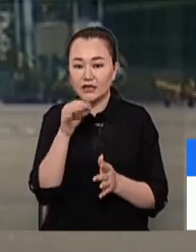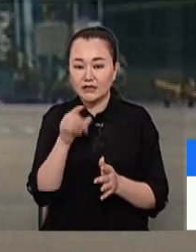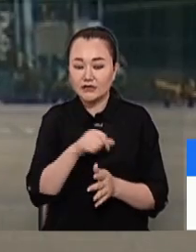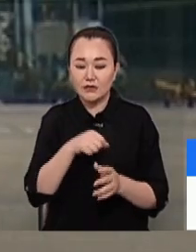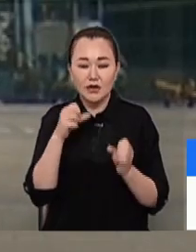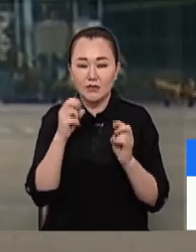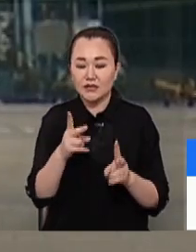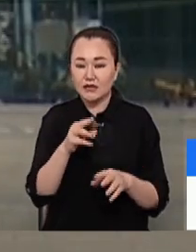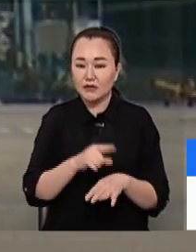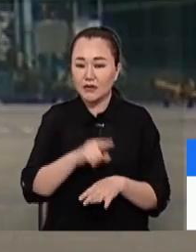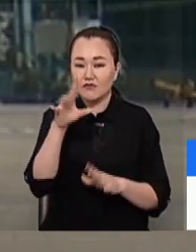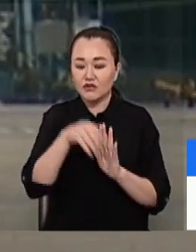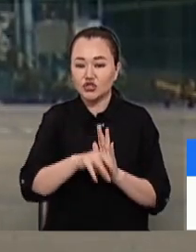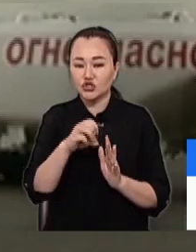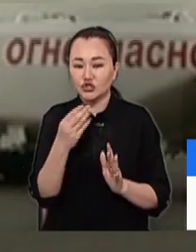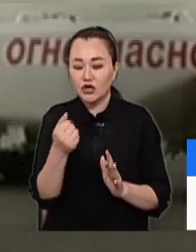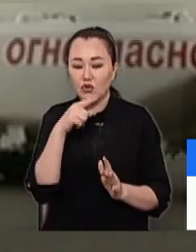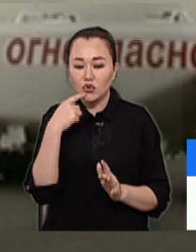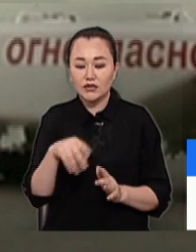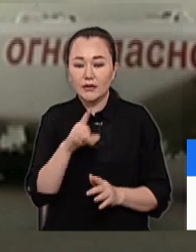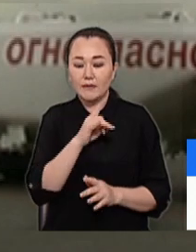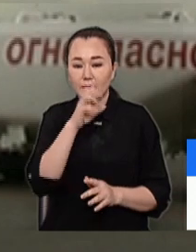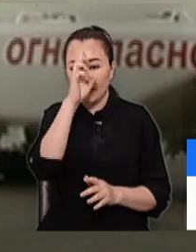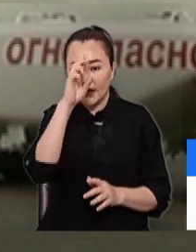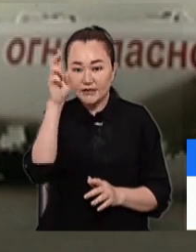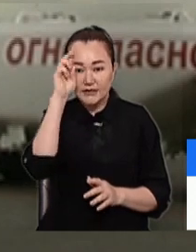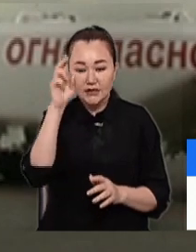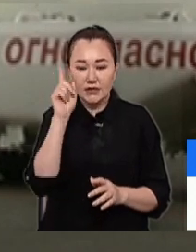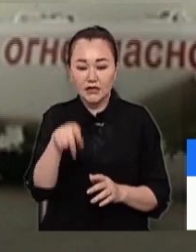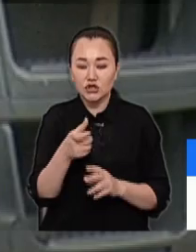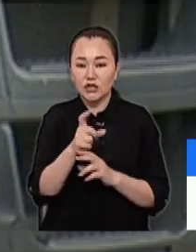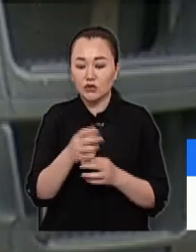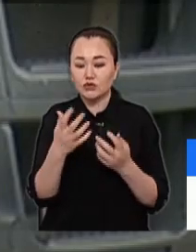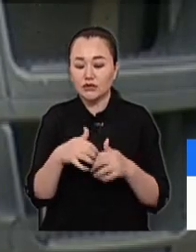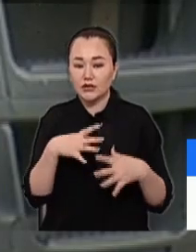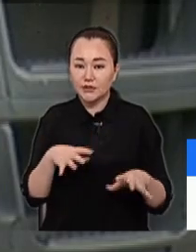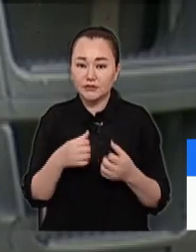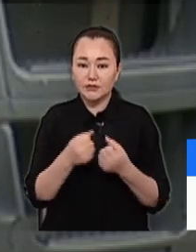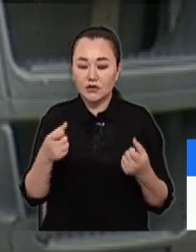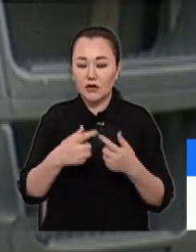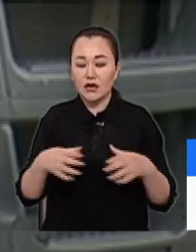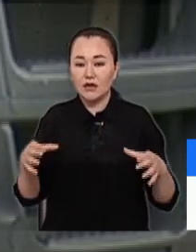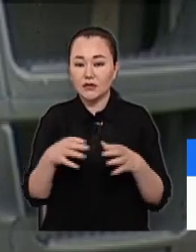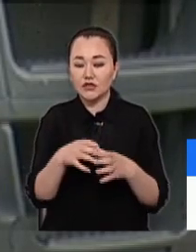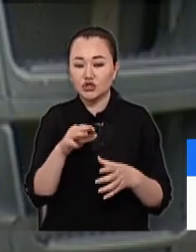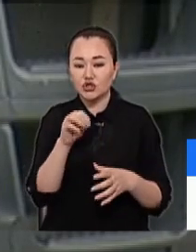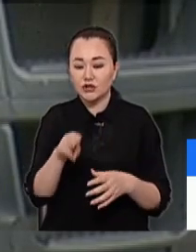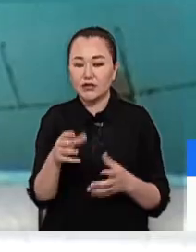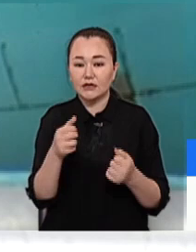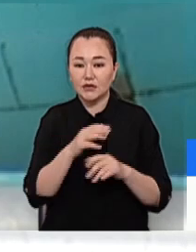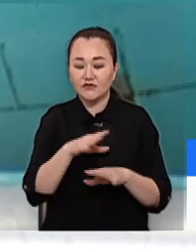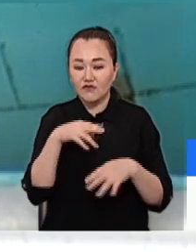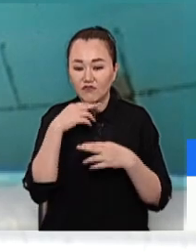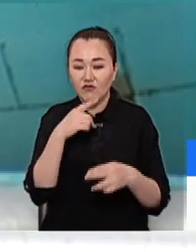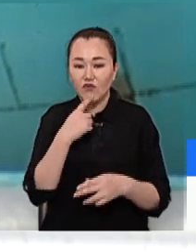самых опасных для полета вошли США, Россия и Бразилия. При этом не учитывались катастрофы корпоративных джетов, не принимались во